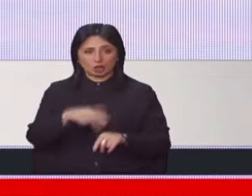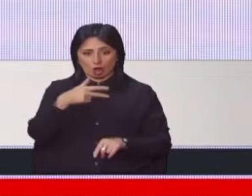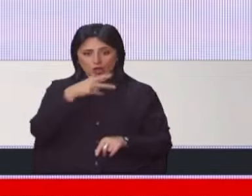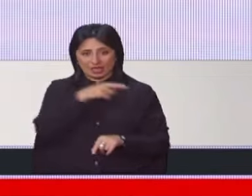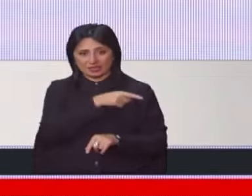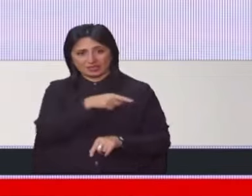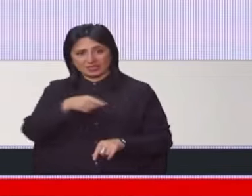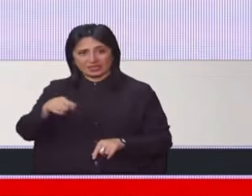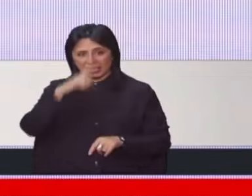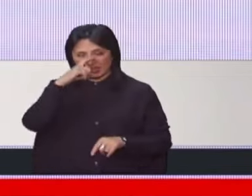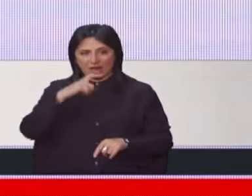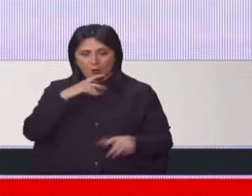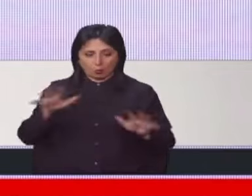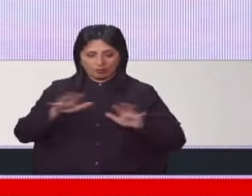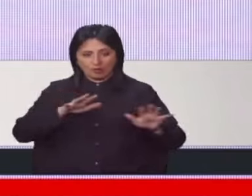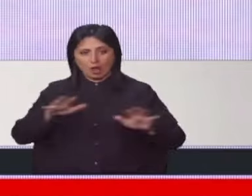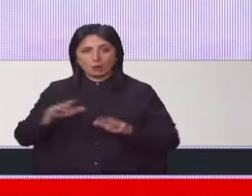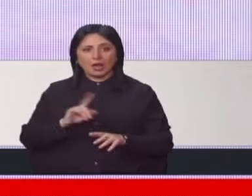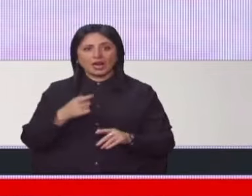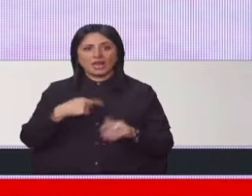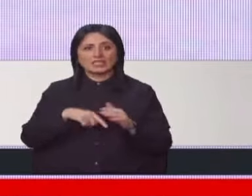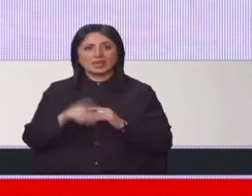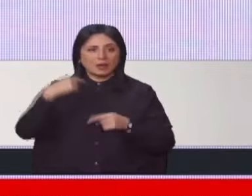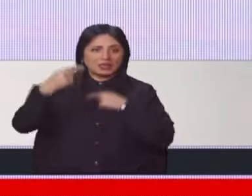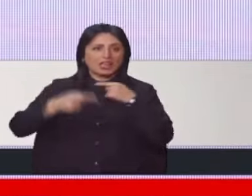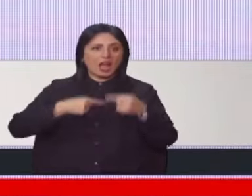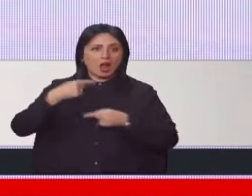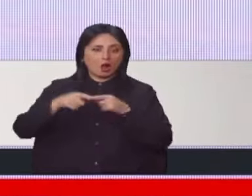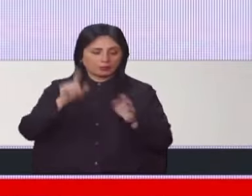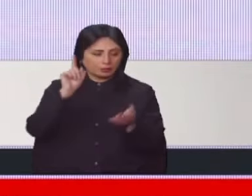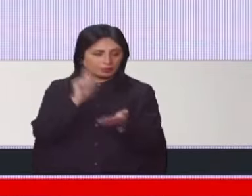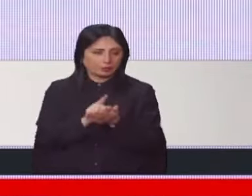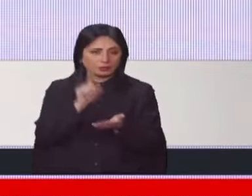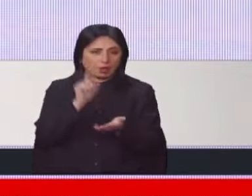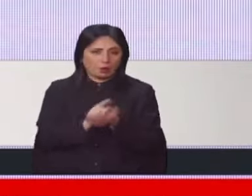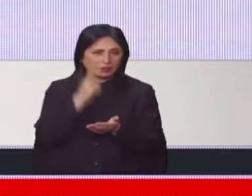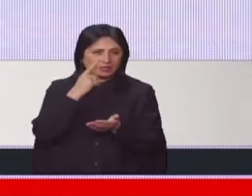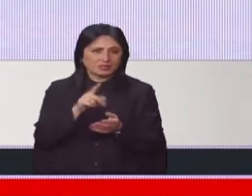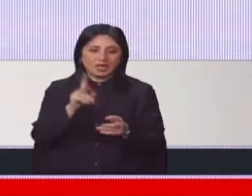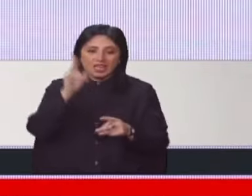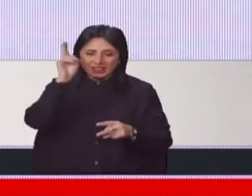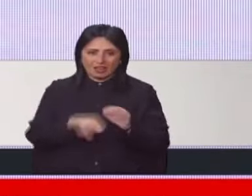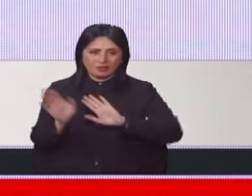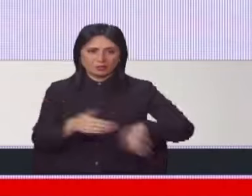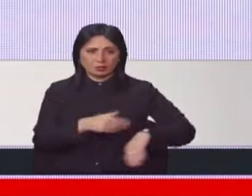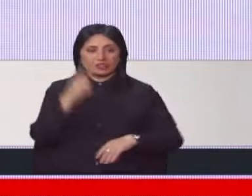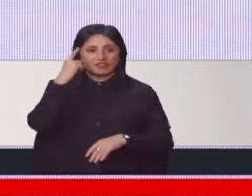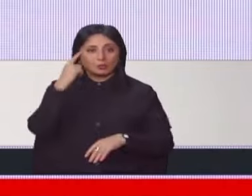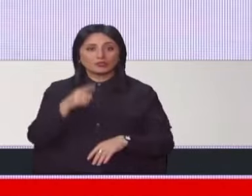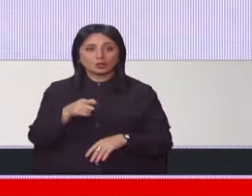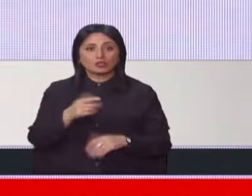30 წლიანი გაურკვევლობა რომის გამოს რამდენიმე თაობა უკვე გადაყვა ფაქტობრივად ჩვენი ქვეყნის დავასრულოთ და ვიფიქროთ